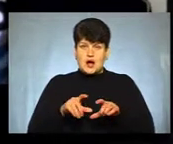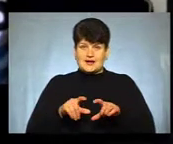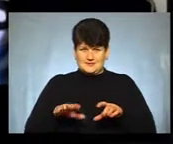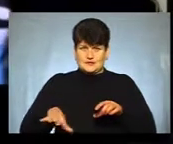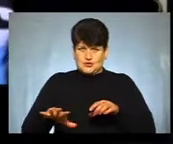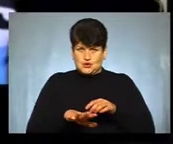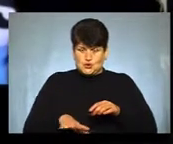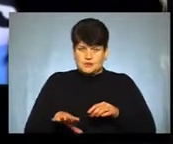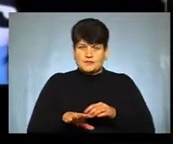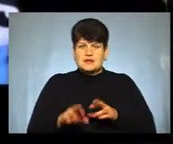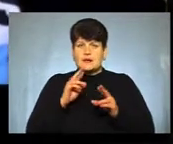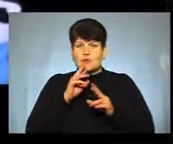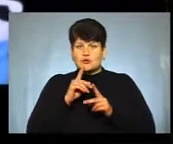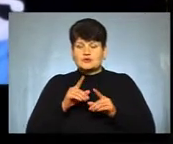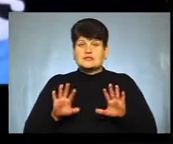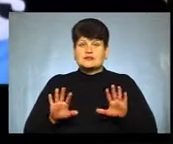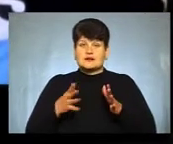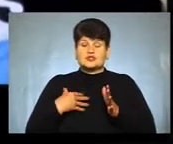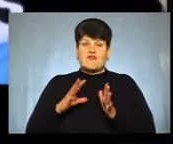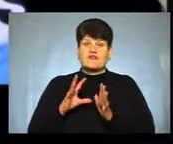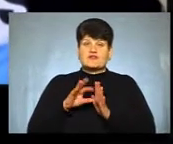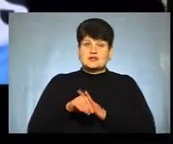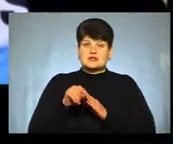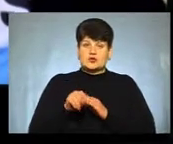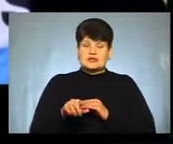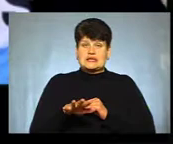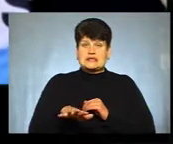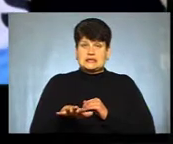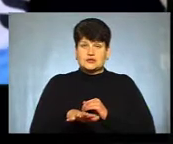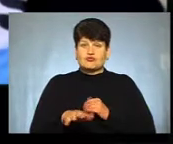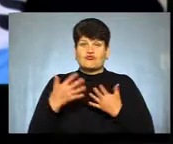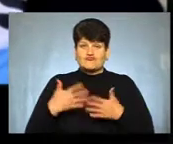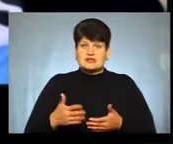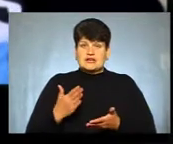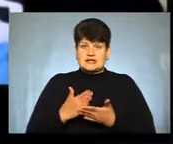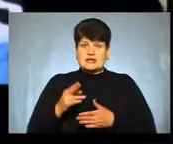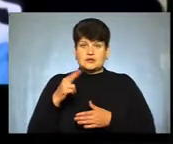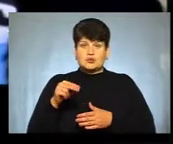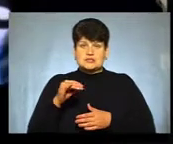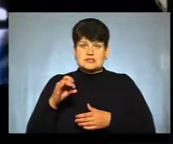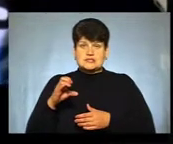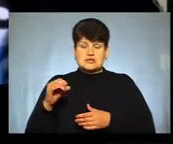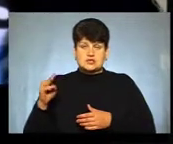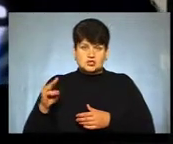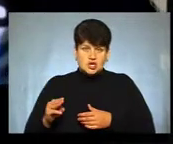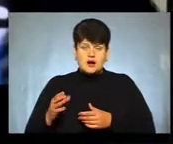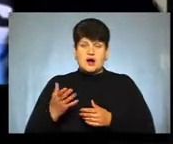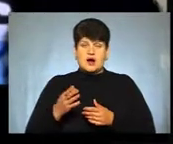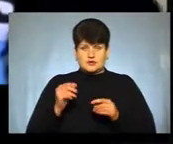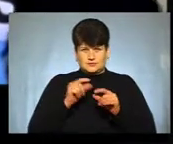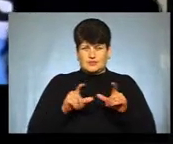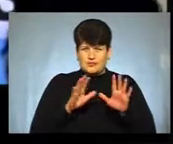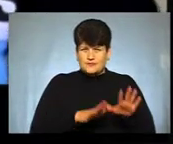що помилково так стало, що я вніс його на територію вже діючої США, а мав внести на територію